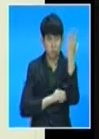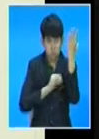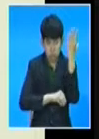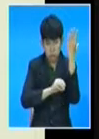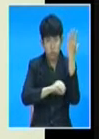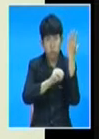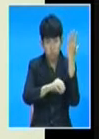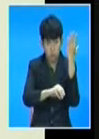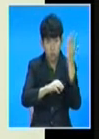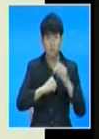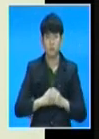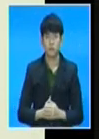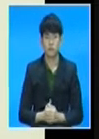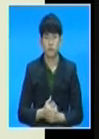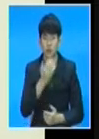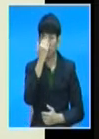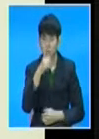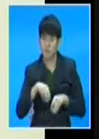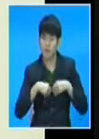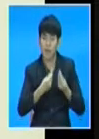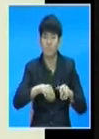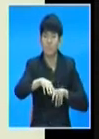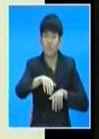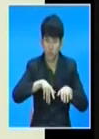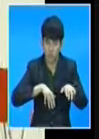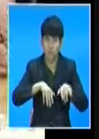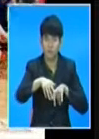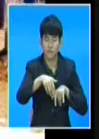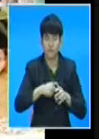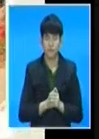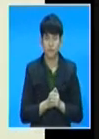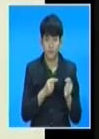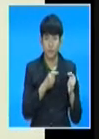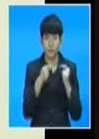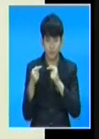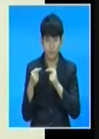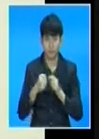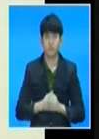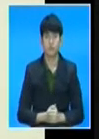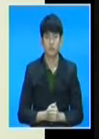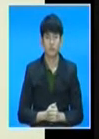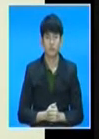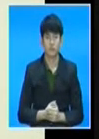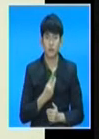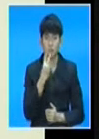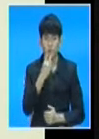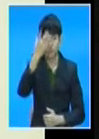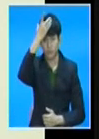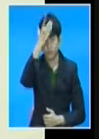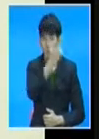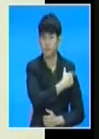ครับนะเพื่อให้กับประชาชนนะครับภาพต่อไปครับภาพสมเด็จพระนางเจ้